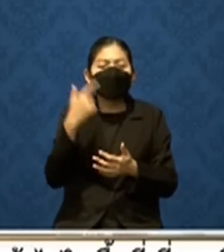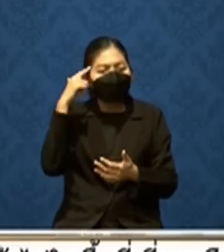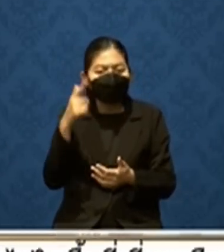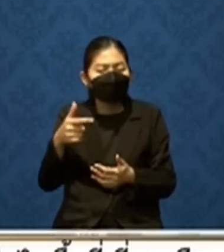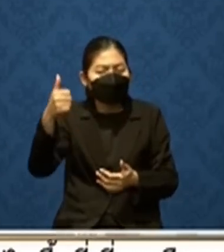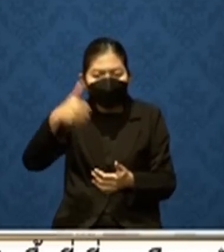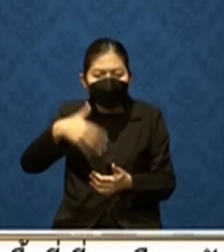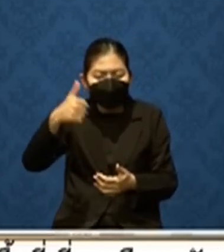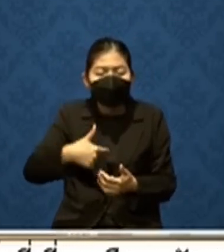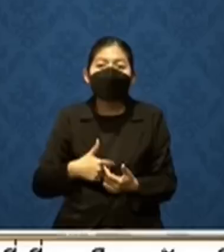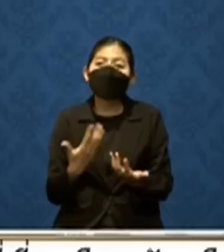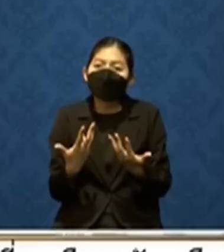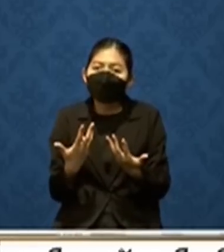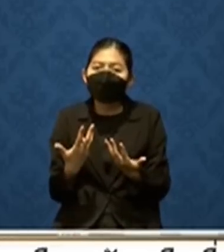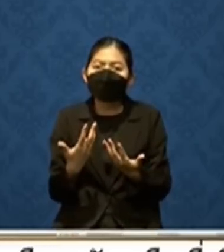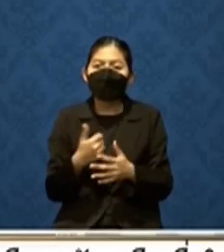นั้นเหรอครับ